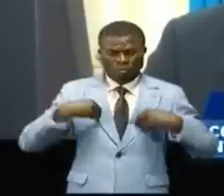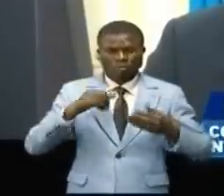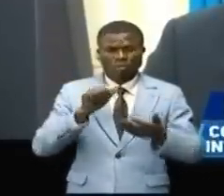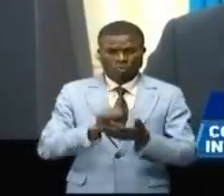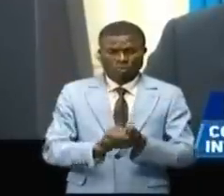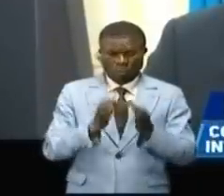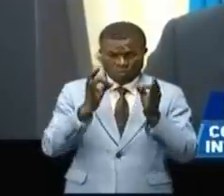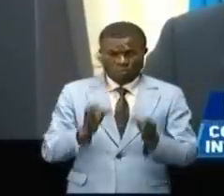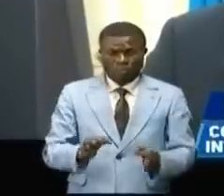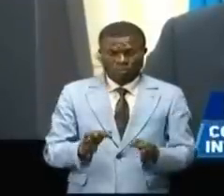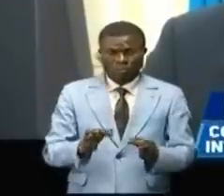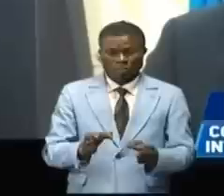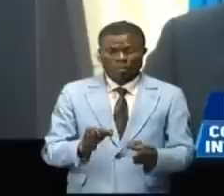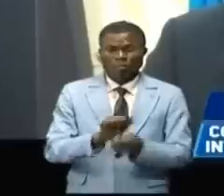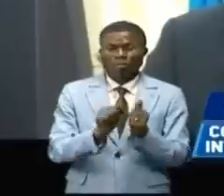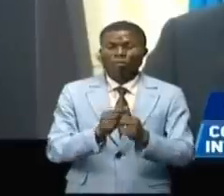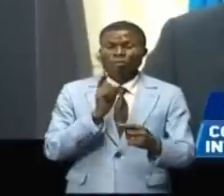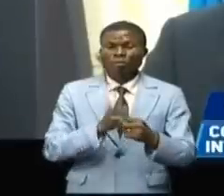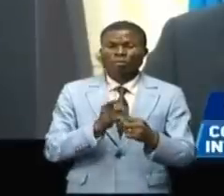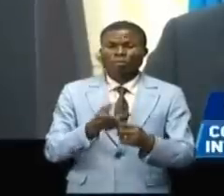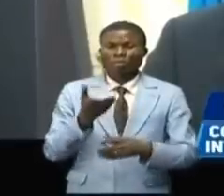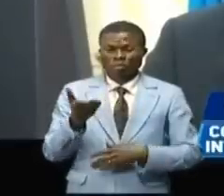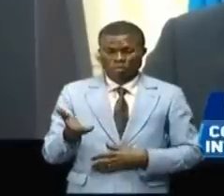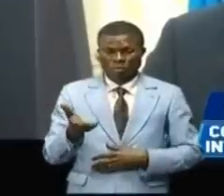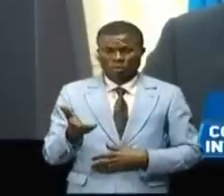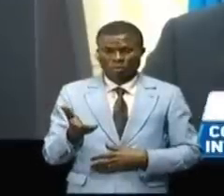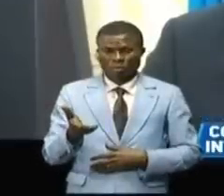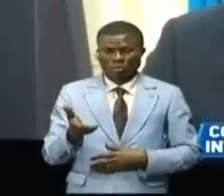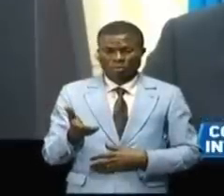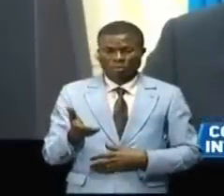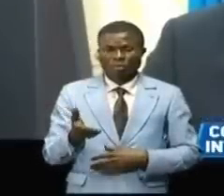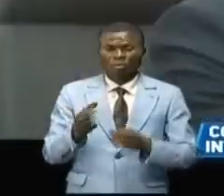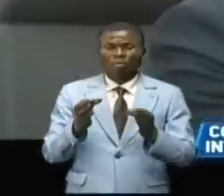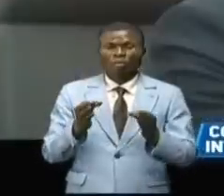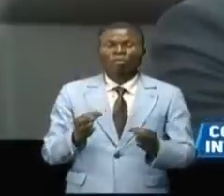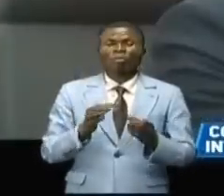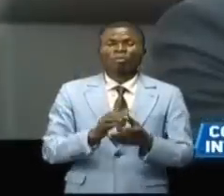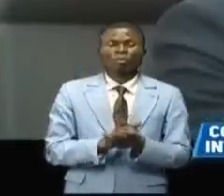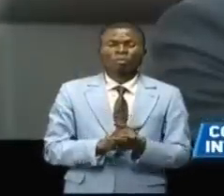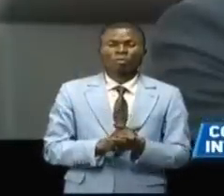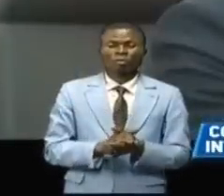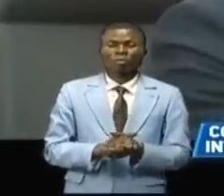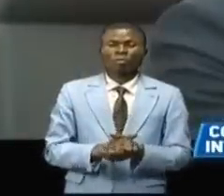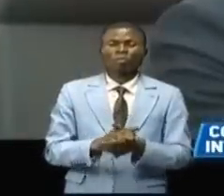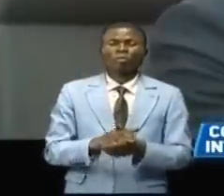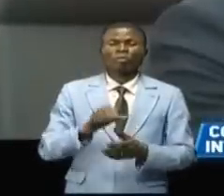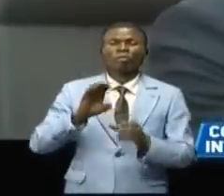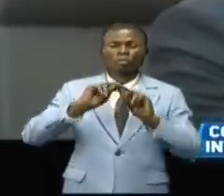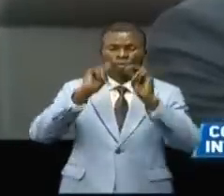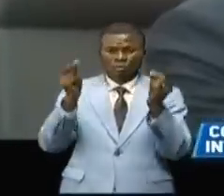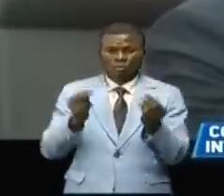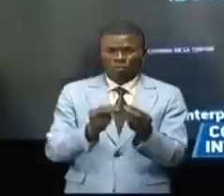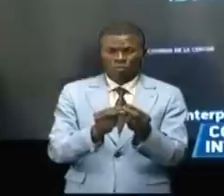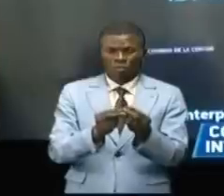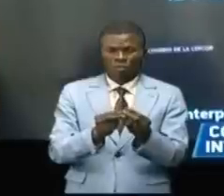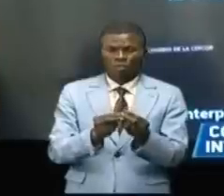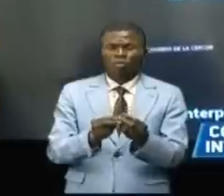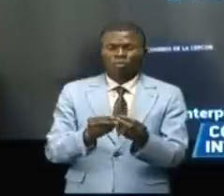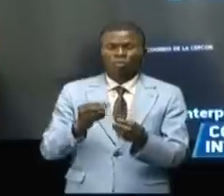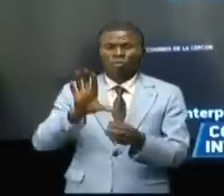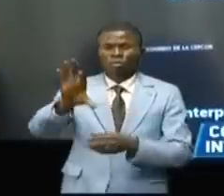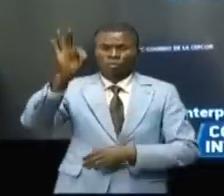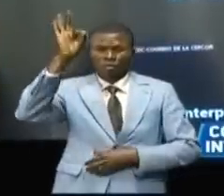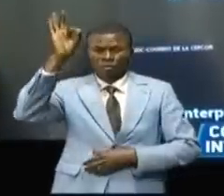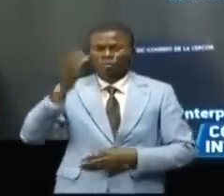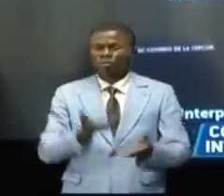réellement et que les échanges commerciaux puissent s'accroître entre les différents peuples. Le corridor nord est une route de transport désignée comme la